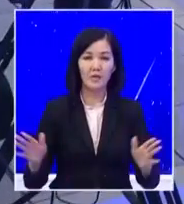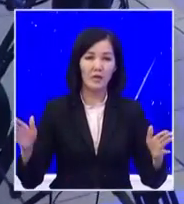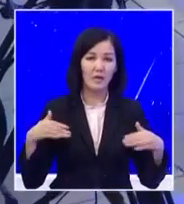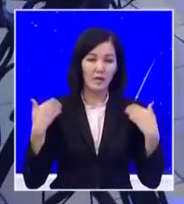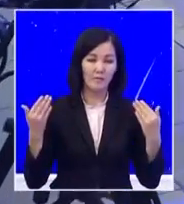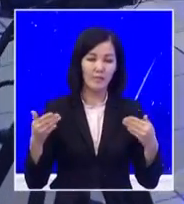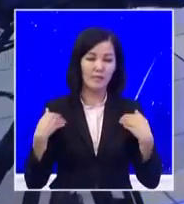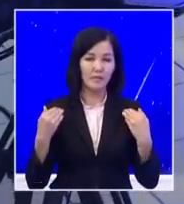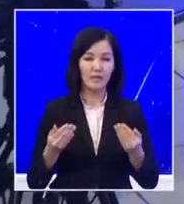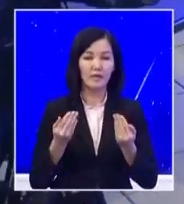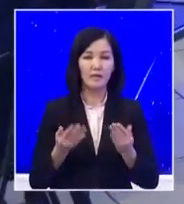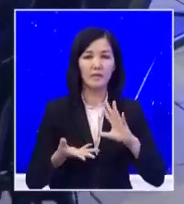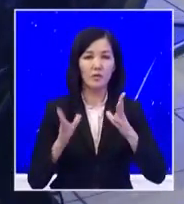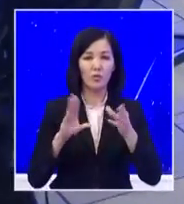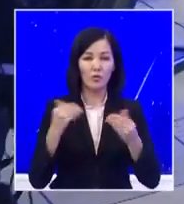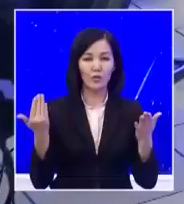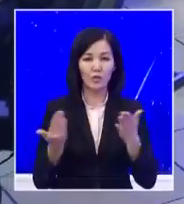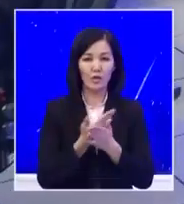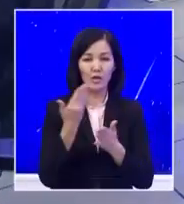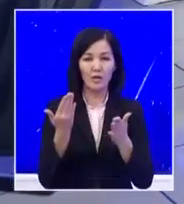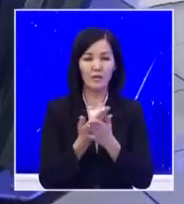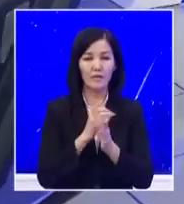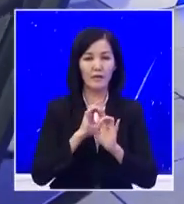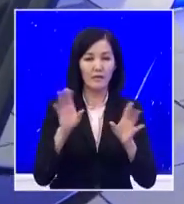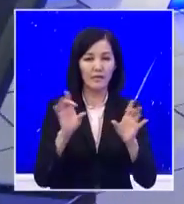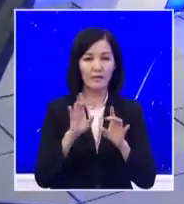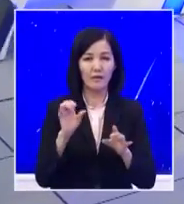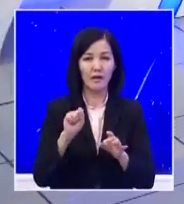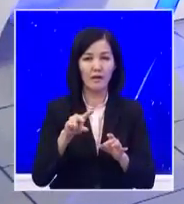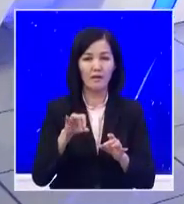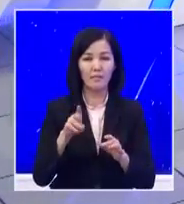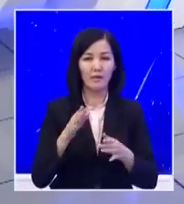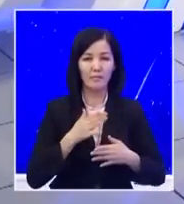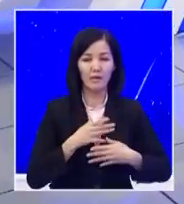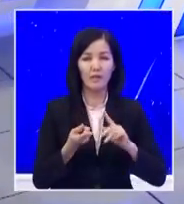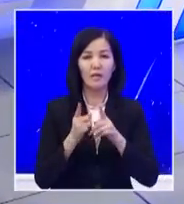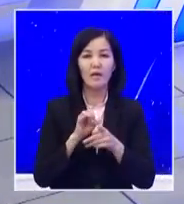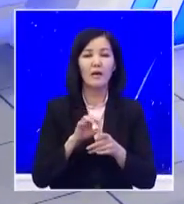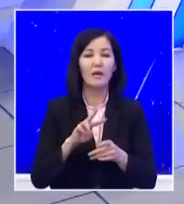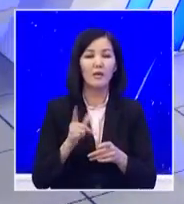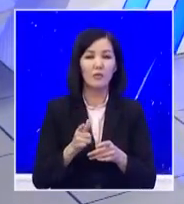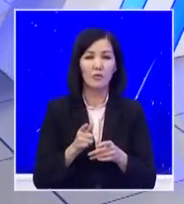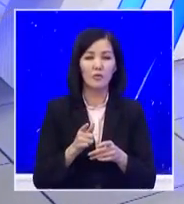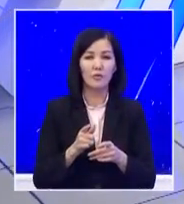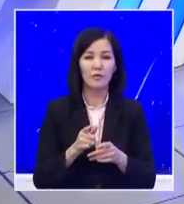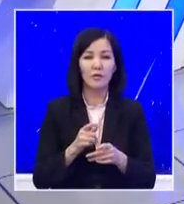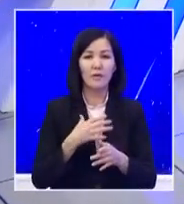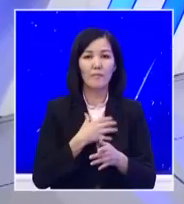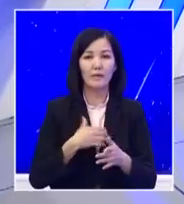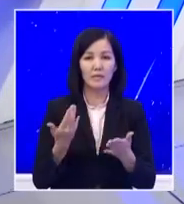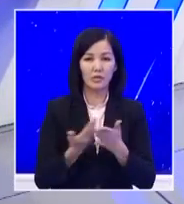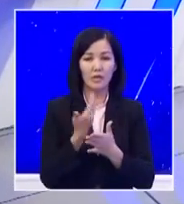Ассаламу алейкум, қадірмен көрермен, тікелей эфирде жаңалықтар, студияда Алмат Хамид, сурда аудармада Айгүл Жұмашқызы.